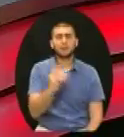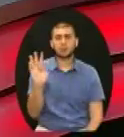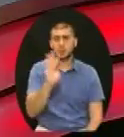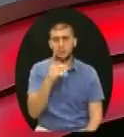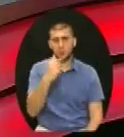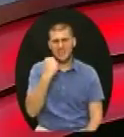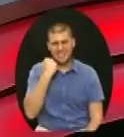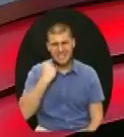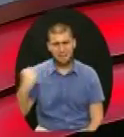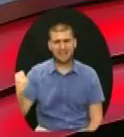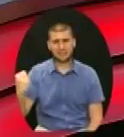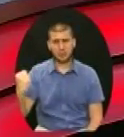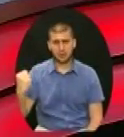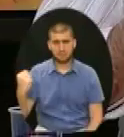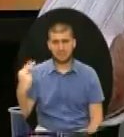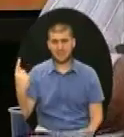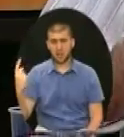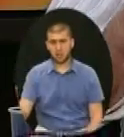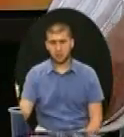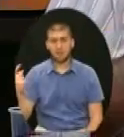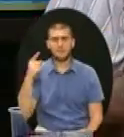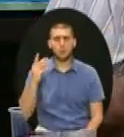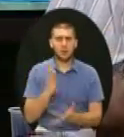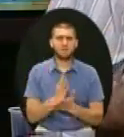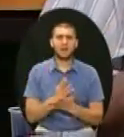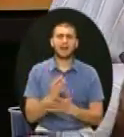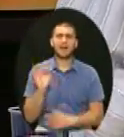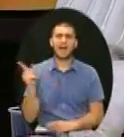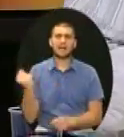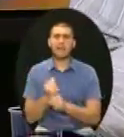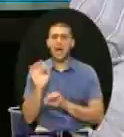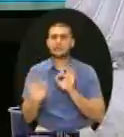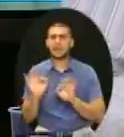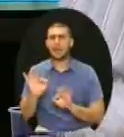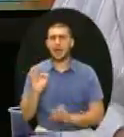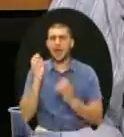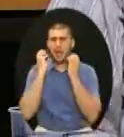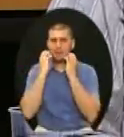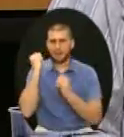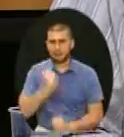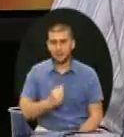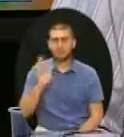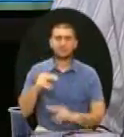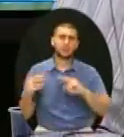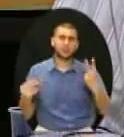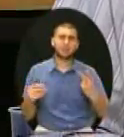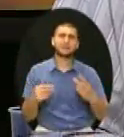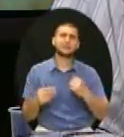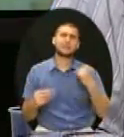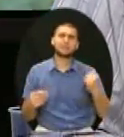הוא ימין קיצוני מצד אחד, והוא הסית לרצח רבין, ומצד שני הוא שמאל קיצוני שהולך לסגת